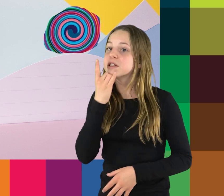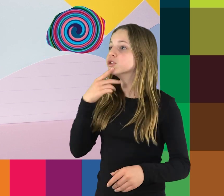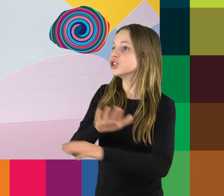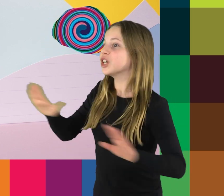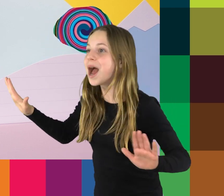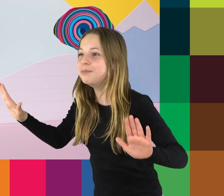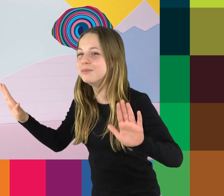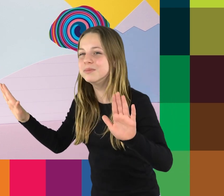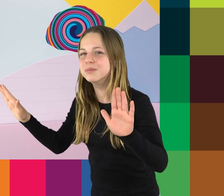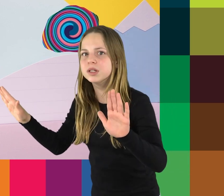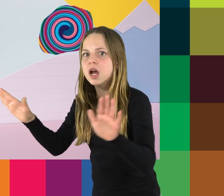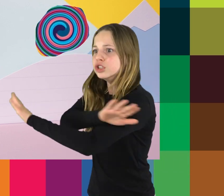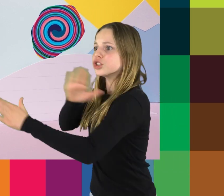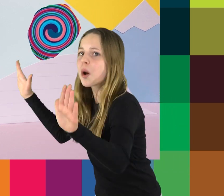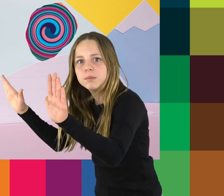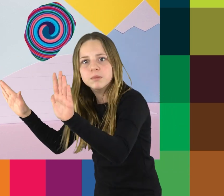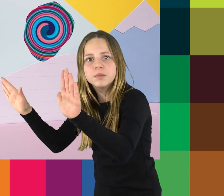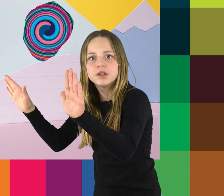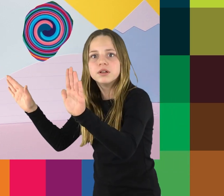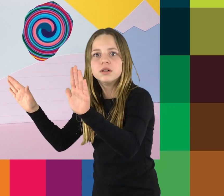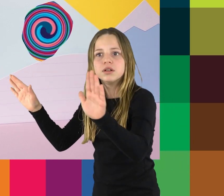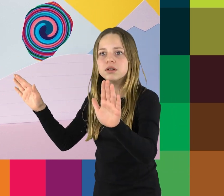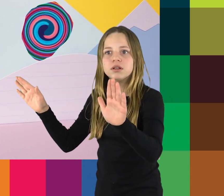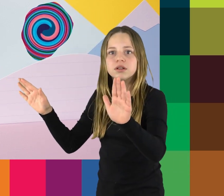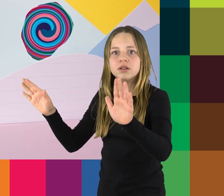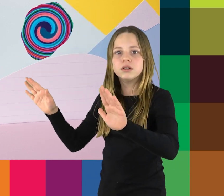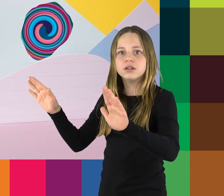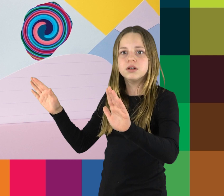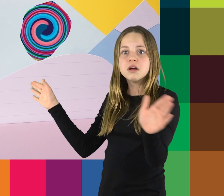Vise, dis stop. Stop.